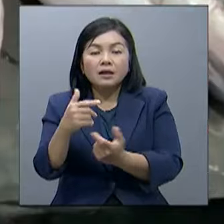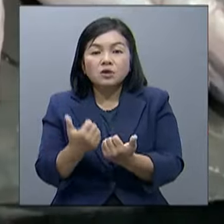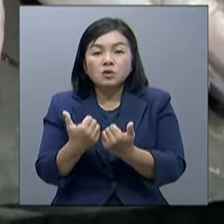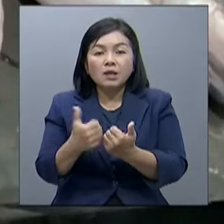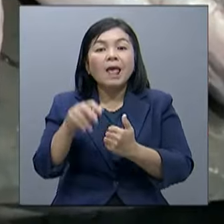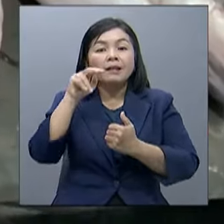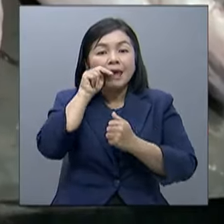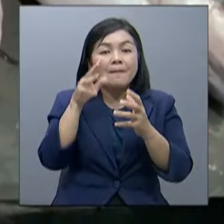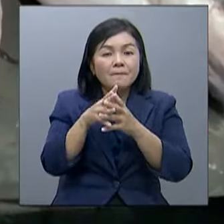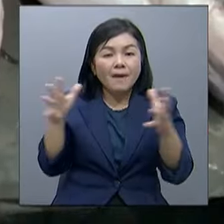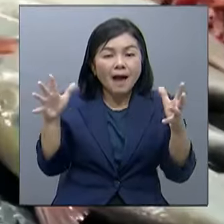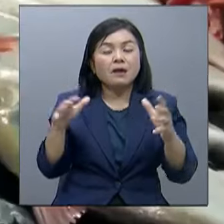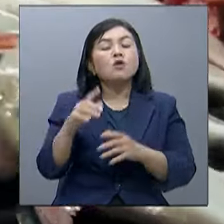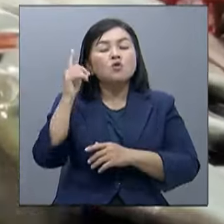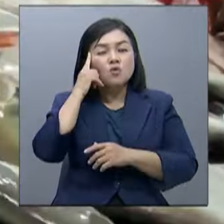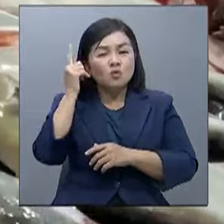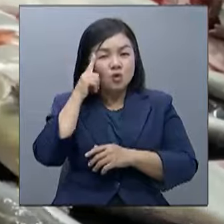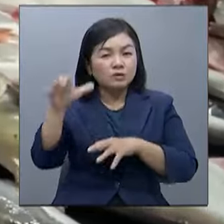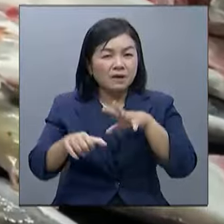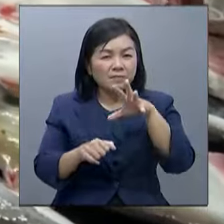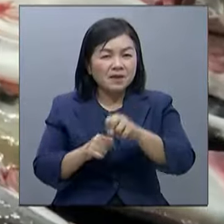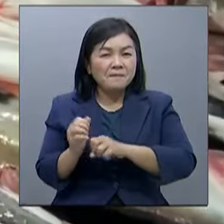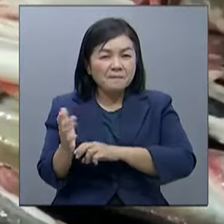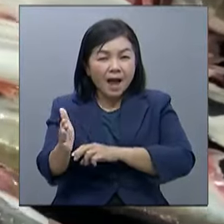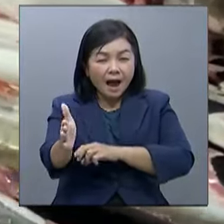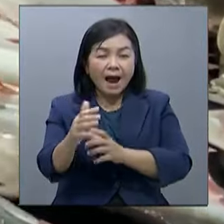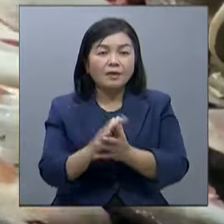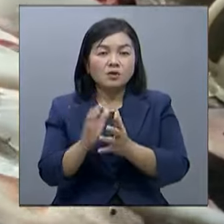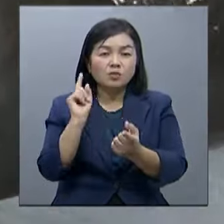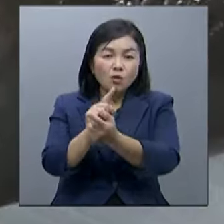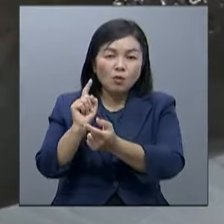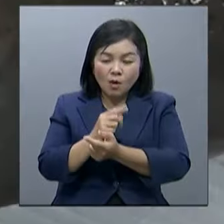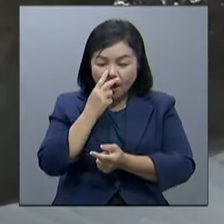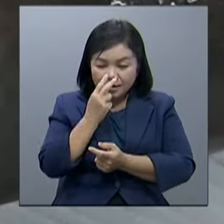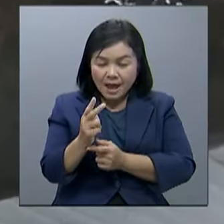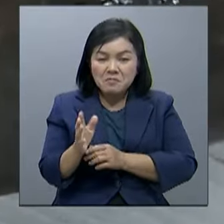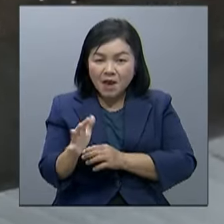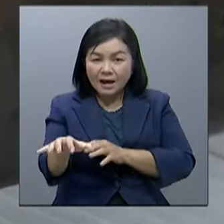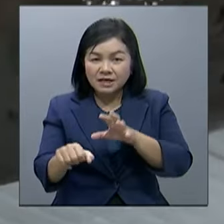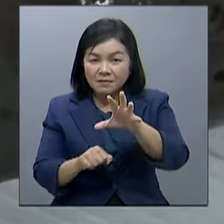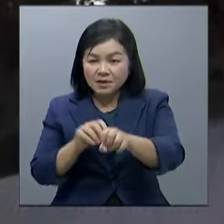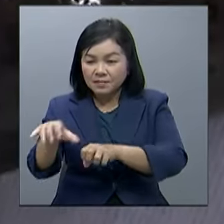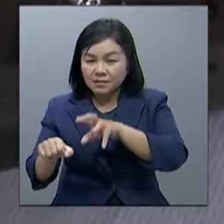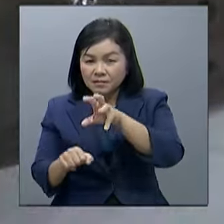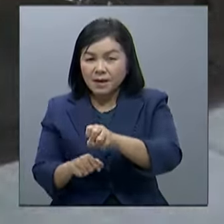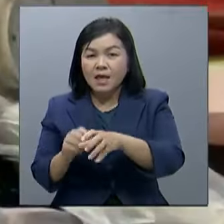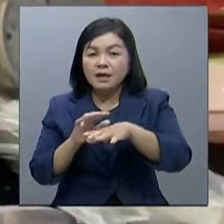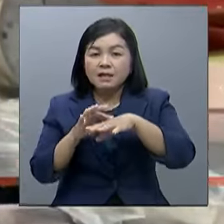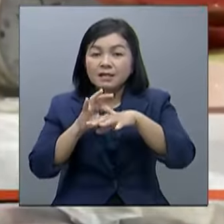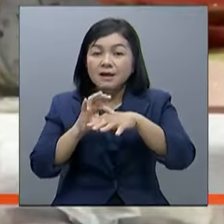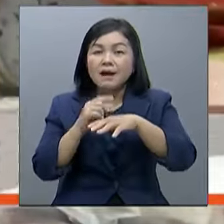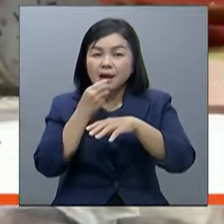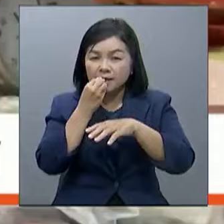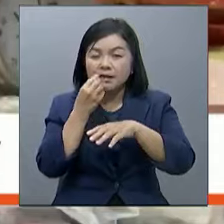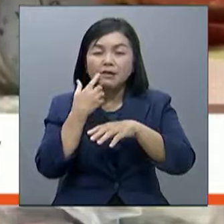น้ำคนภาคกลางรู้กันดีนะคะที่เรียกกันว่าช่วงข้าวไหมปลามันก็จะเป็นช่วงที่ปลาเริ่มอร่อยแล้วนะคะมี